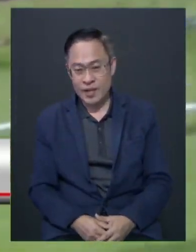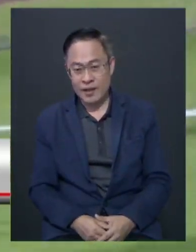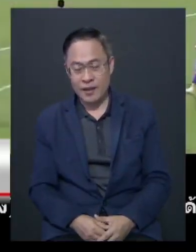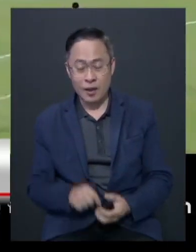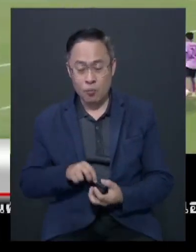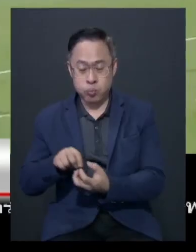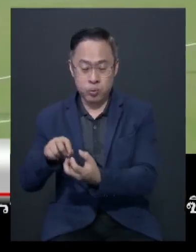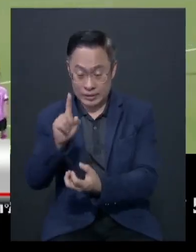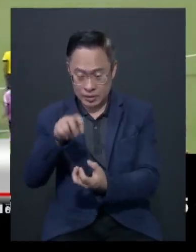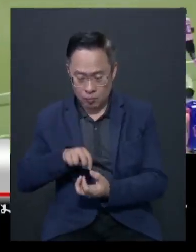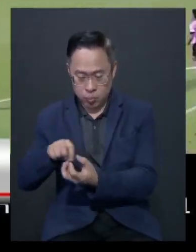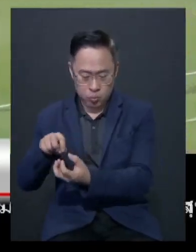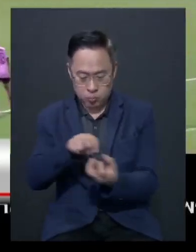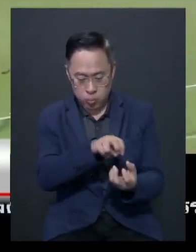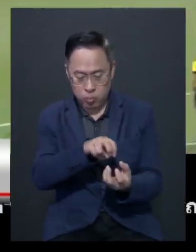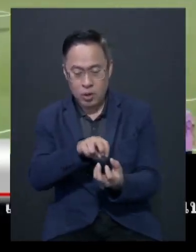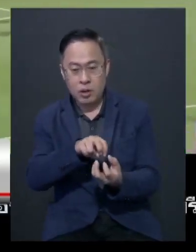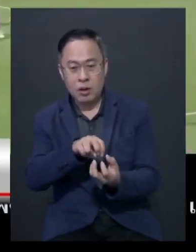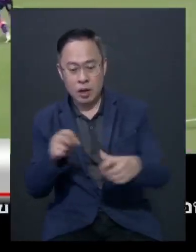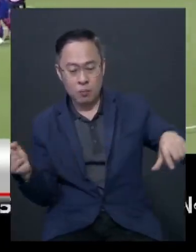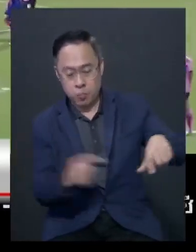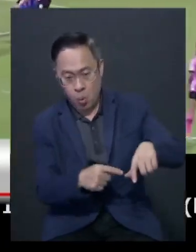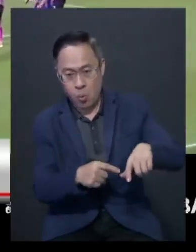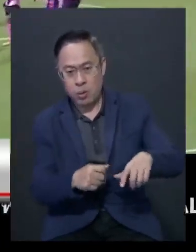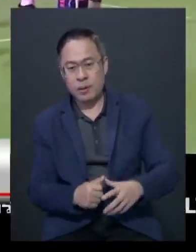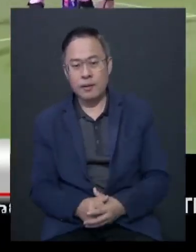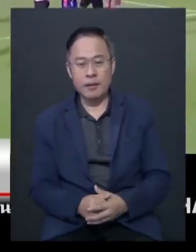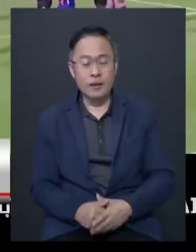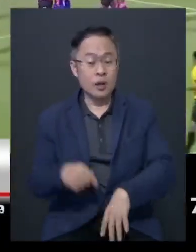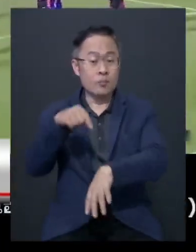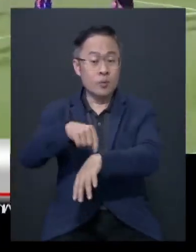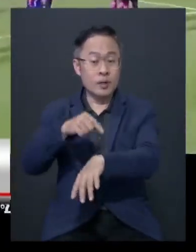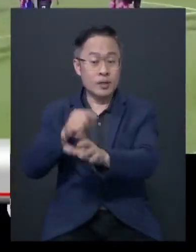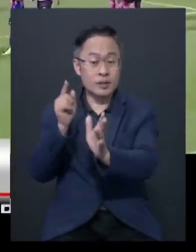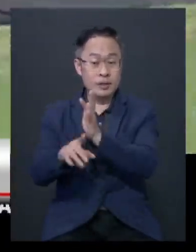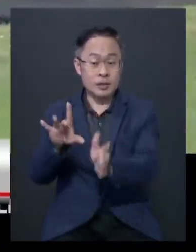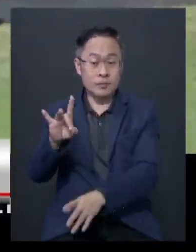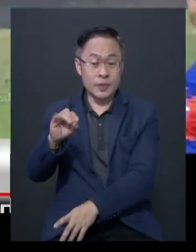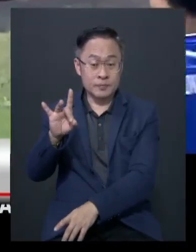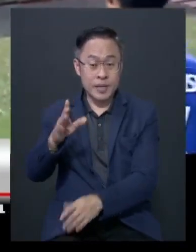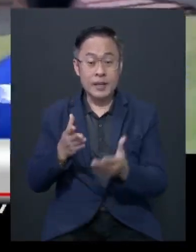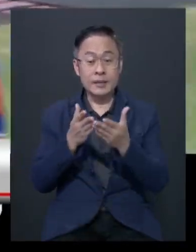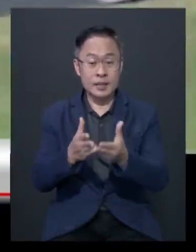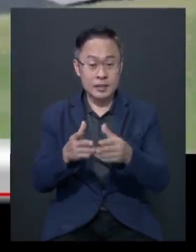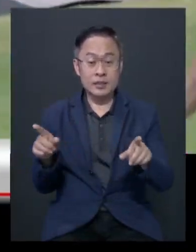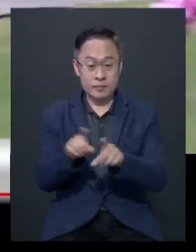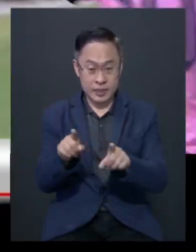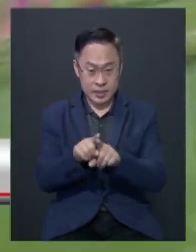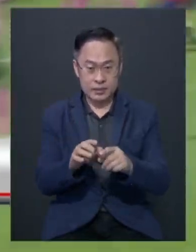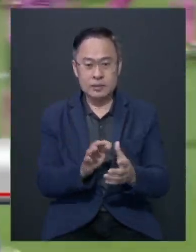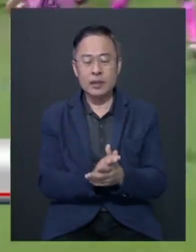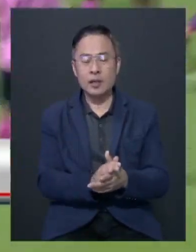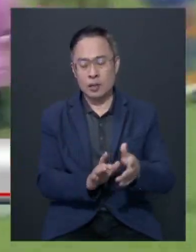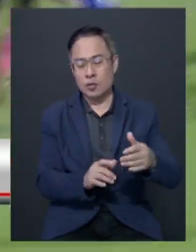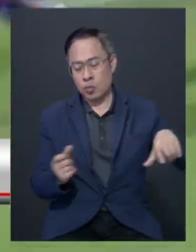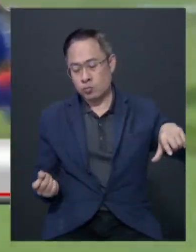น่อย ลูกเก่งของเขาเลยนะครับท้ายเกมนาที88ครับวรชิตกนิษฐ์ศรีบำเพ็ญครับนี่ย้ายมายิงประตู